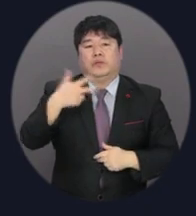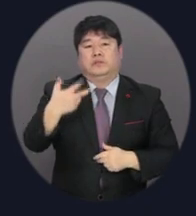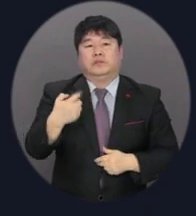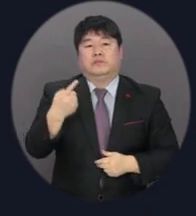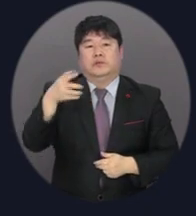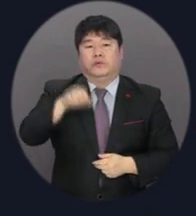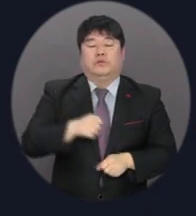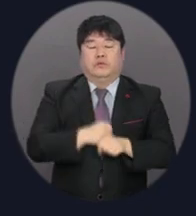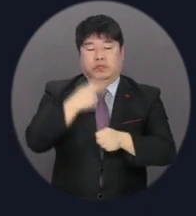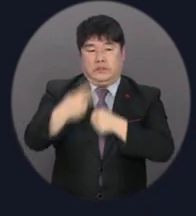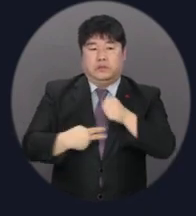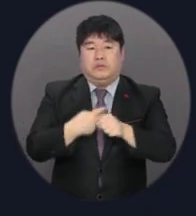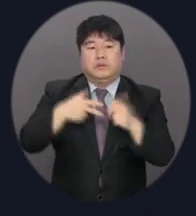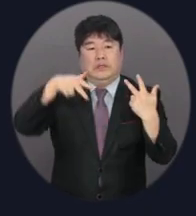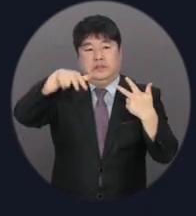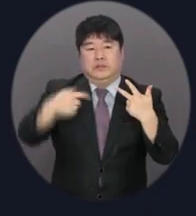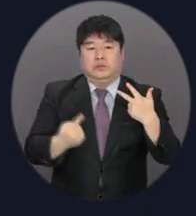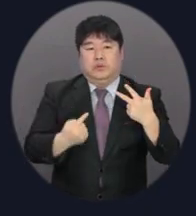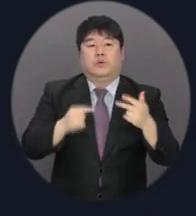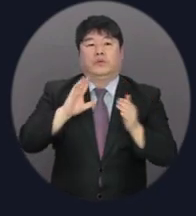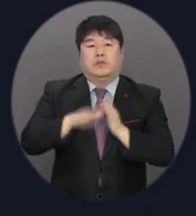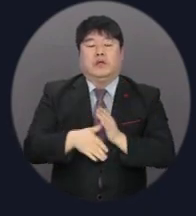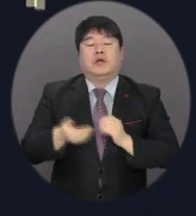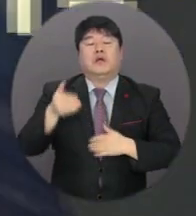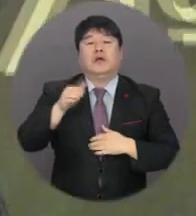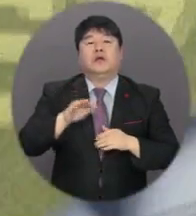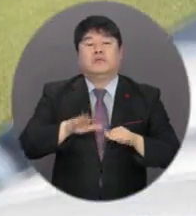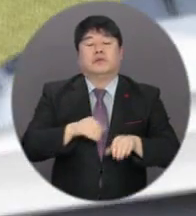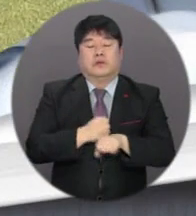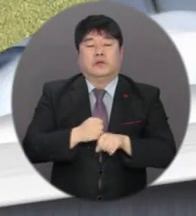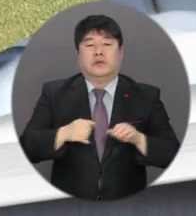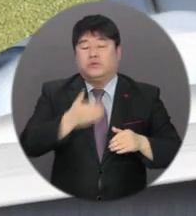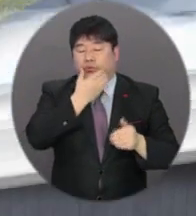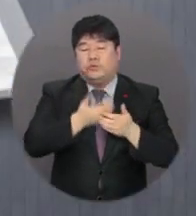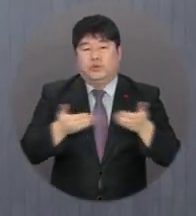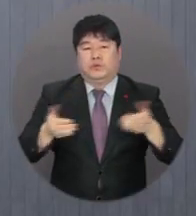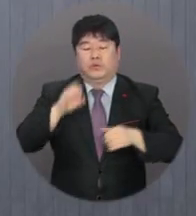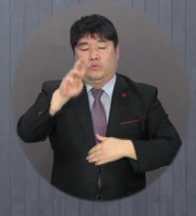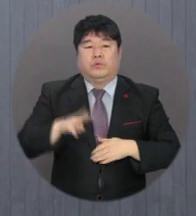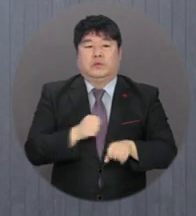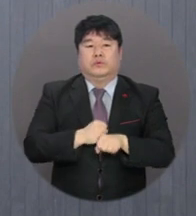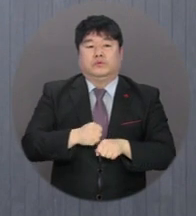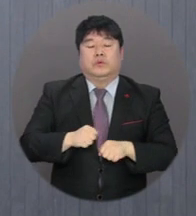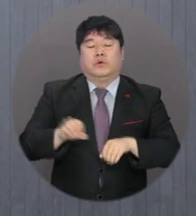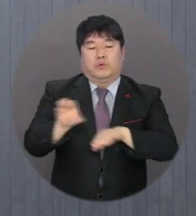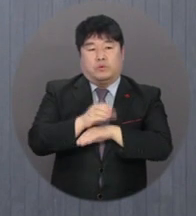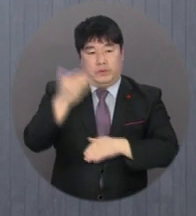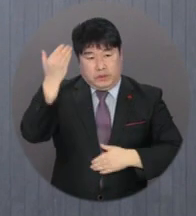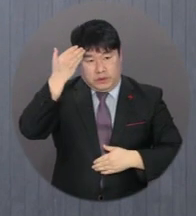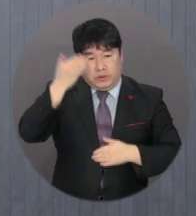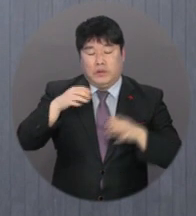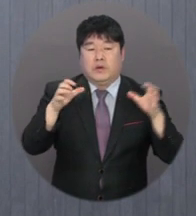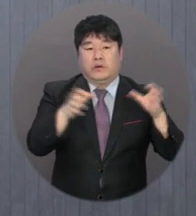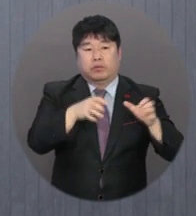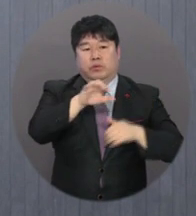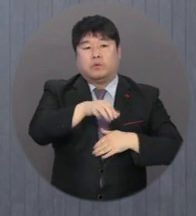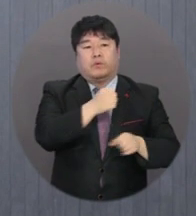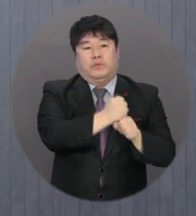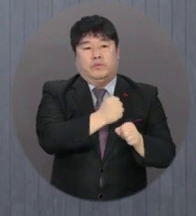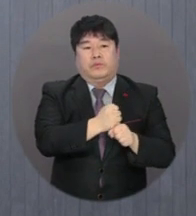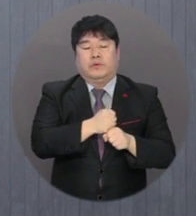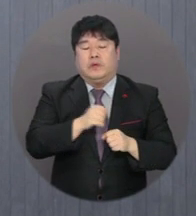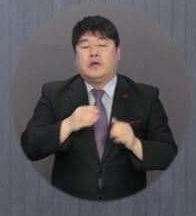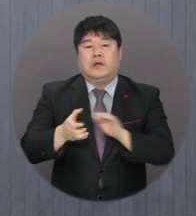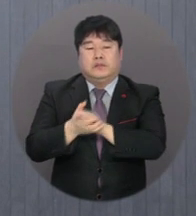원으로 2년 연속 7조 원대입니다. 주요 사업별로 보면 광주의 경우는 인공지능산업 집적단지 조성과